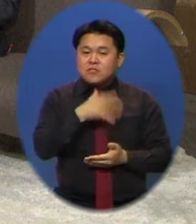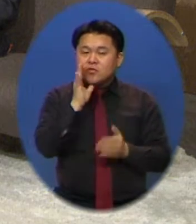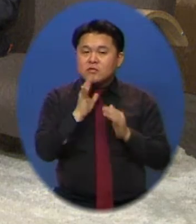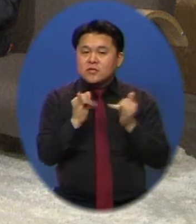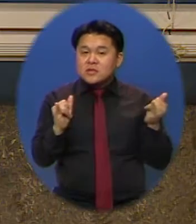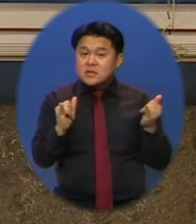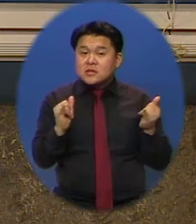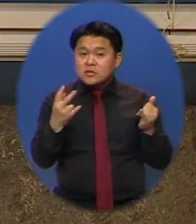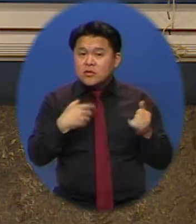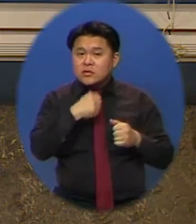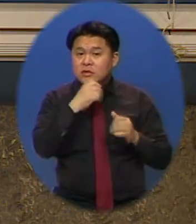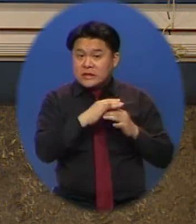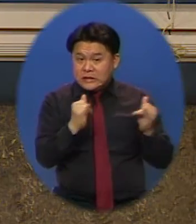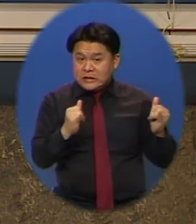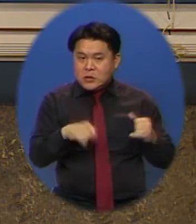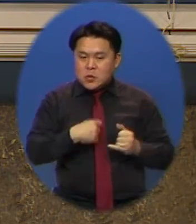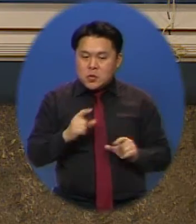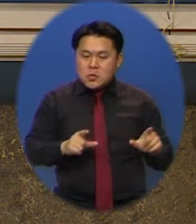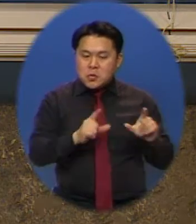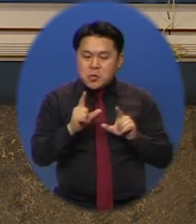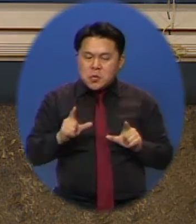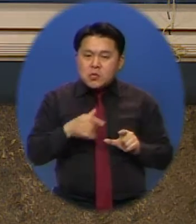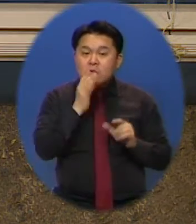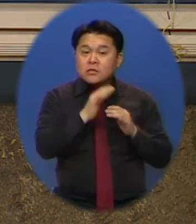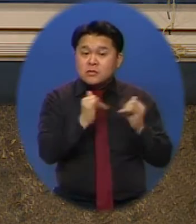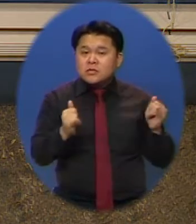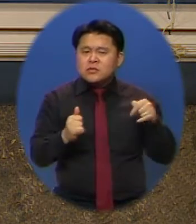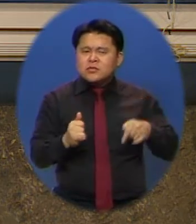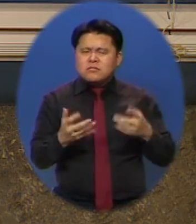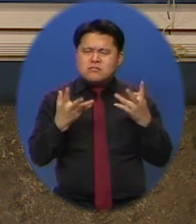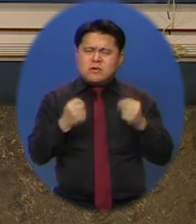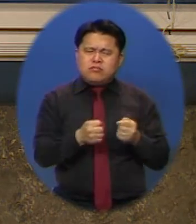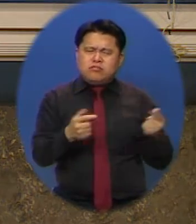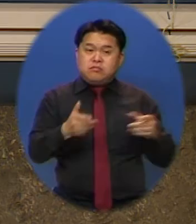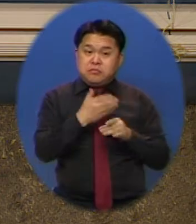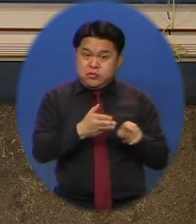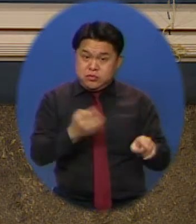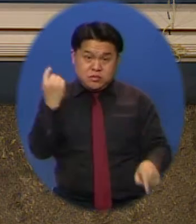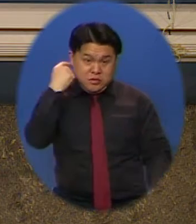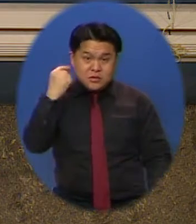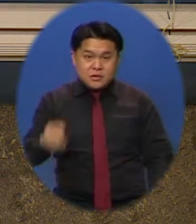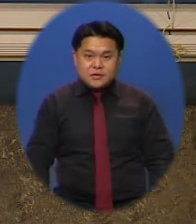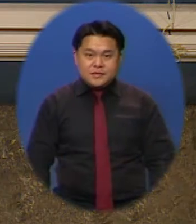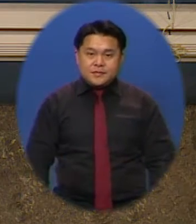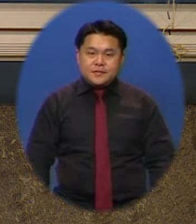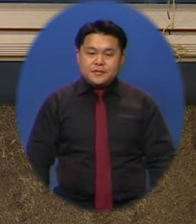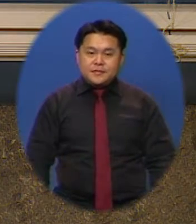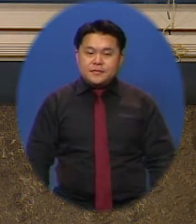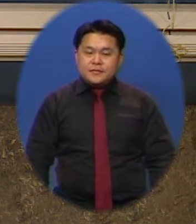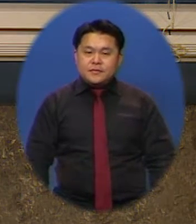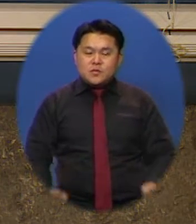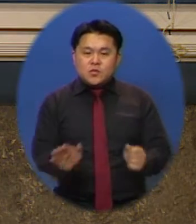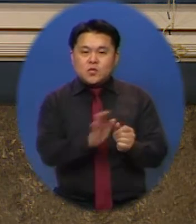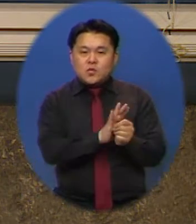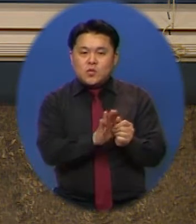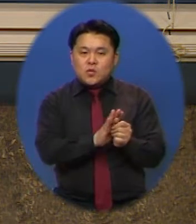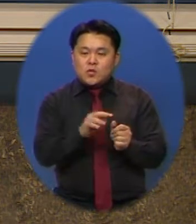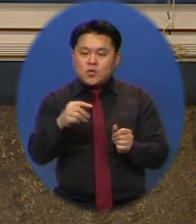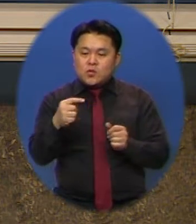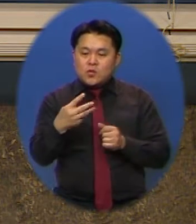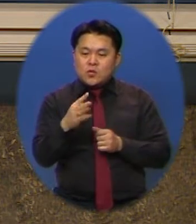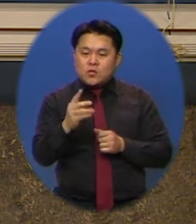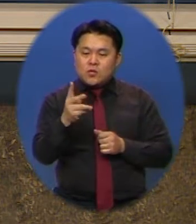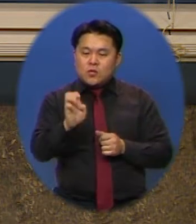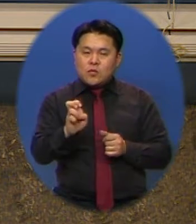텐데요. 그렇죠? 이 홀로 사는 무위탁 노인들이 엄청 많이 늘어났다고 저는 들었어요. 그런데 이런 돌봄 서비스도 강화되고